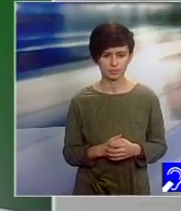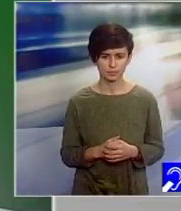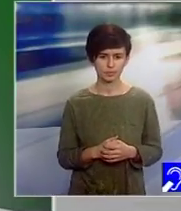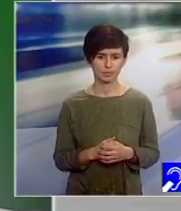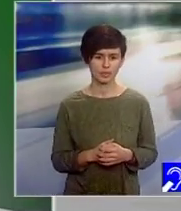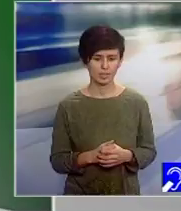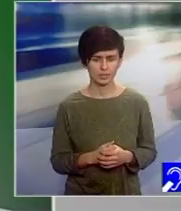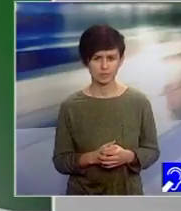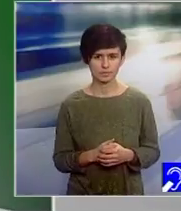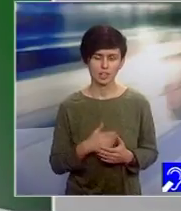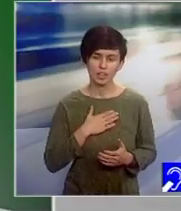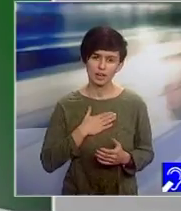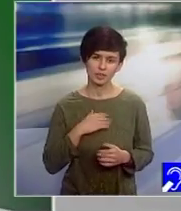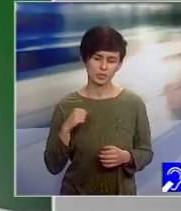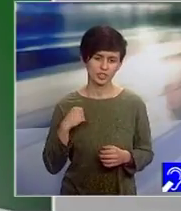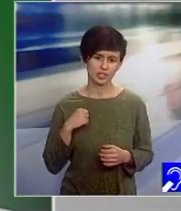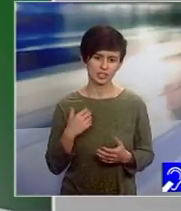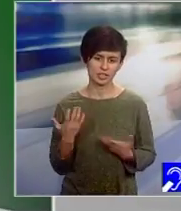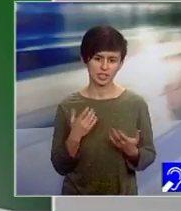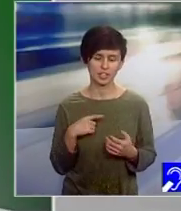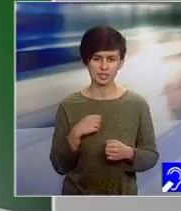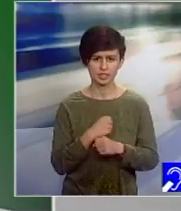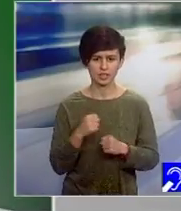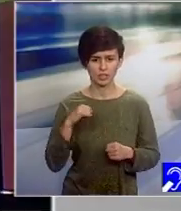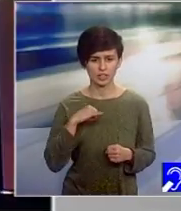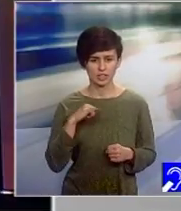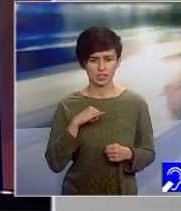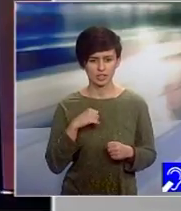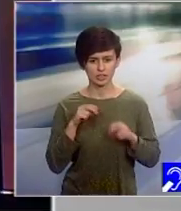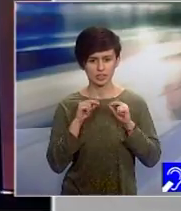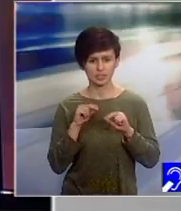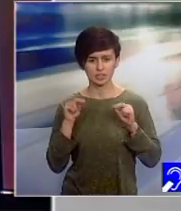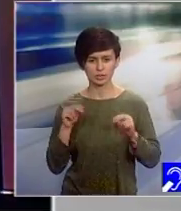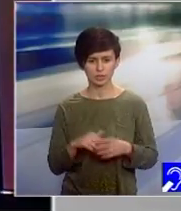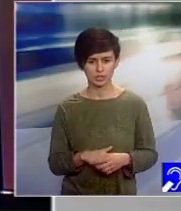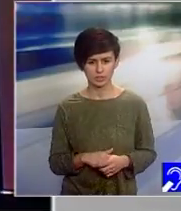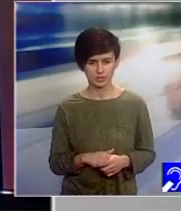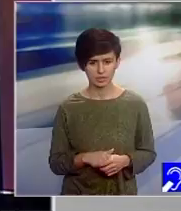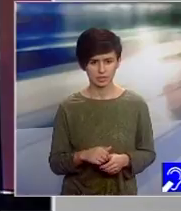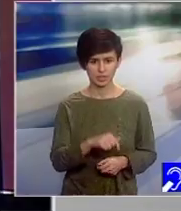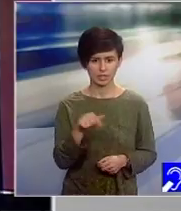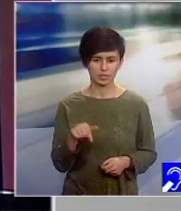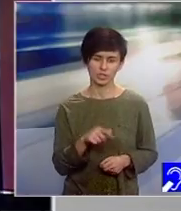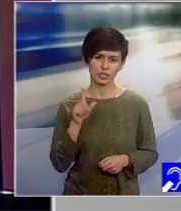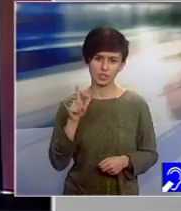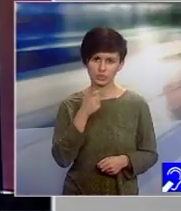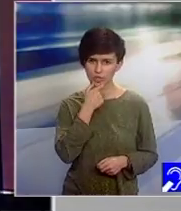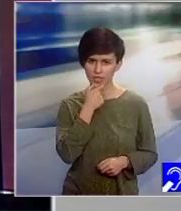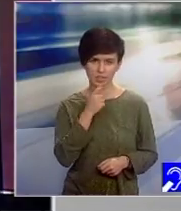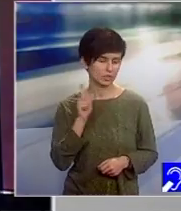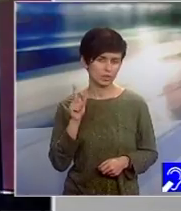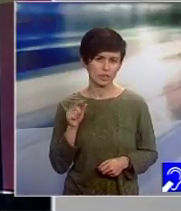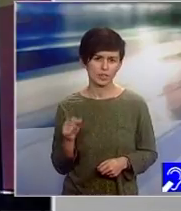alte examene, da, iată că avem și tineri care sunt foarte noi, interesați noi de educație. Noi de 2 ani de zile nu avem niciun căzut la bacalaureat, deci